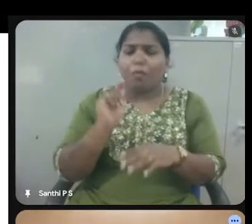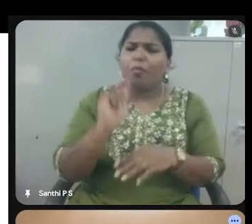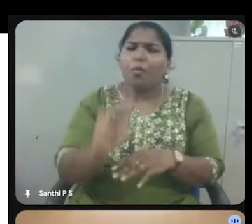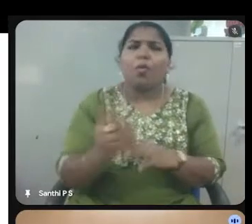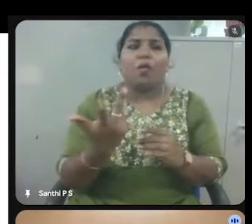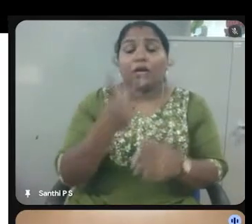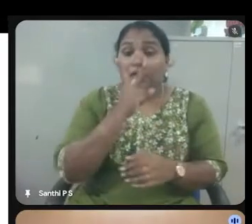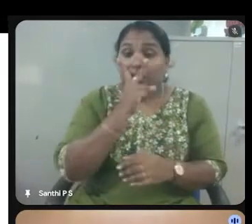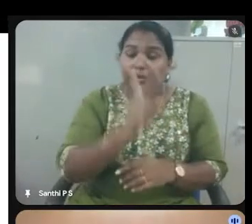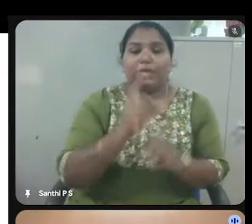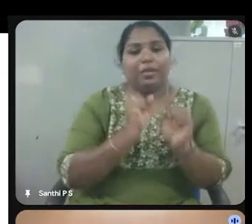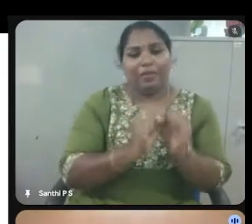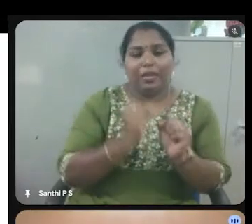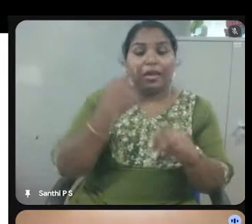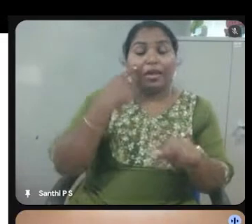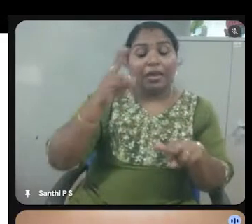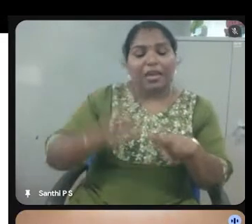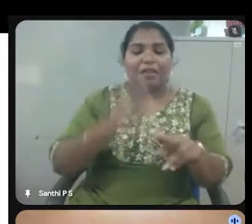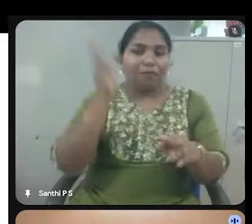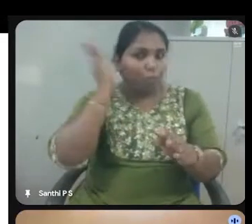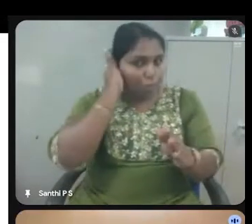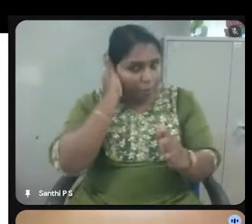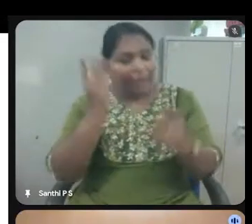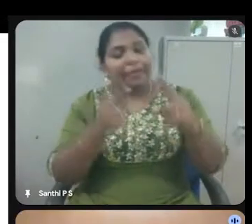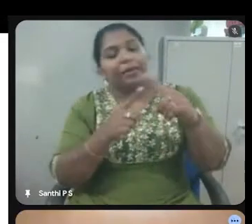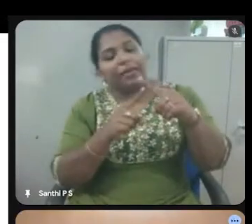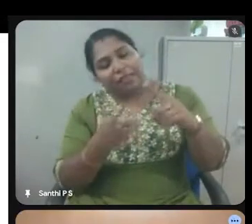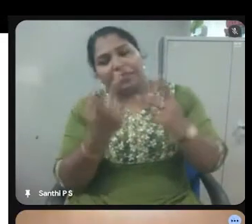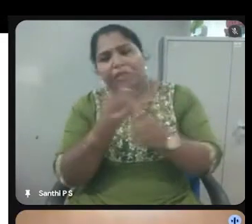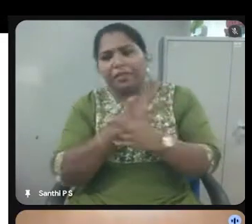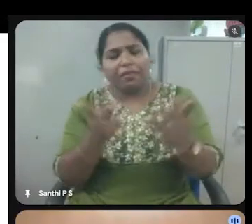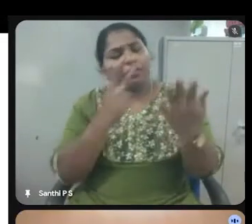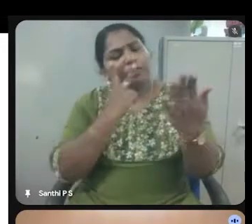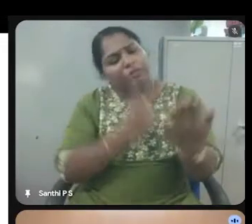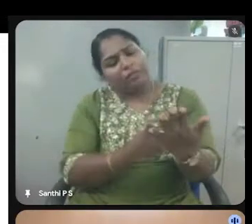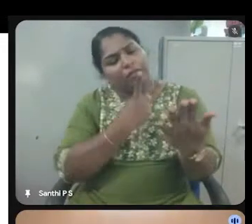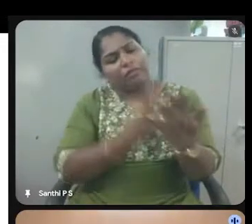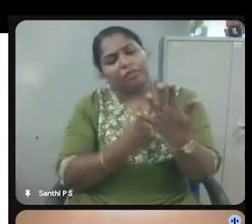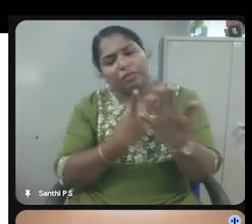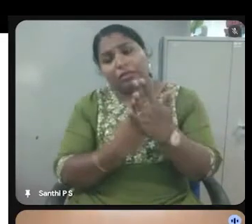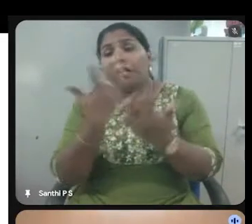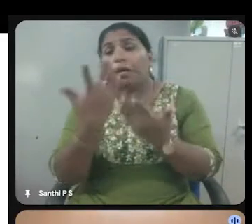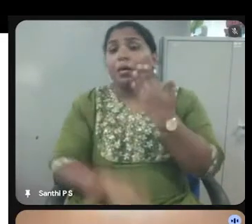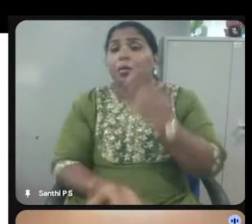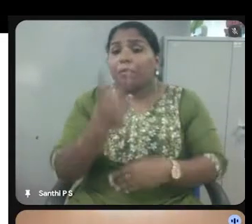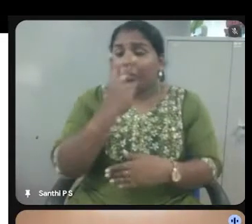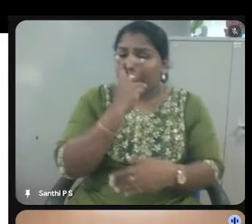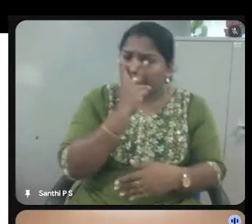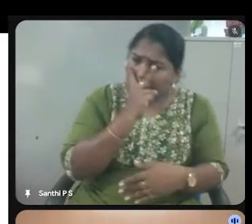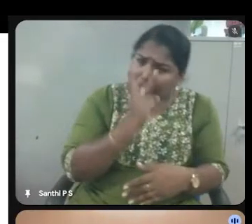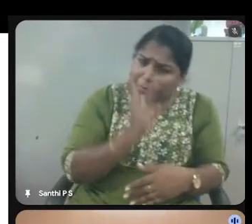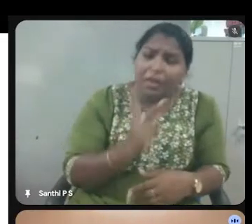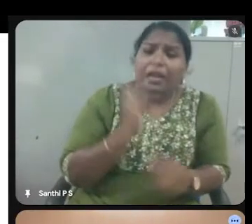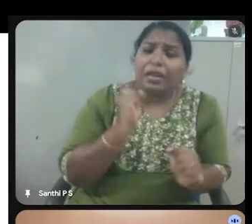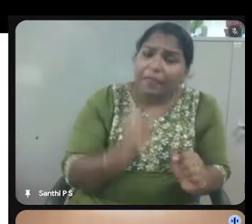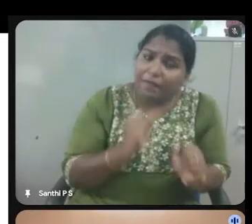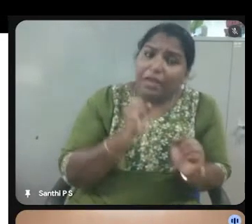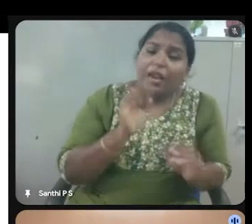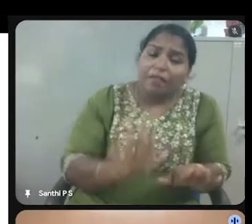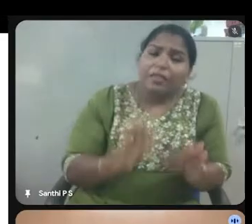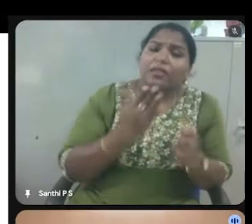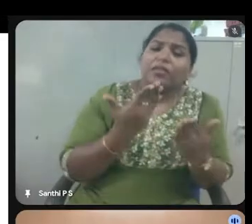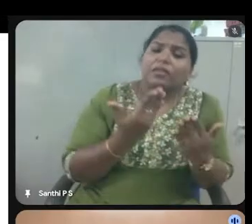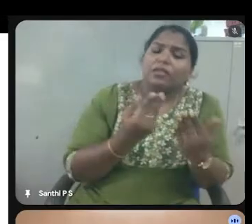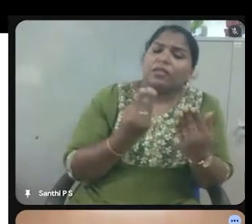അതായത് സ്ക്രീൻ ടൈം കൂടിയാൽ കാഴ്ചക്ക് പ്രശ്നം വരാവുന്ന ഒരുപാട് പേർക്ക് അതേസമയം ഏറ്റവും കുറച്ച് ആൾക്കാർ, അതായത് വളരെ ചെറിയ ശതമാനം